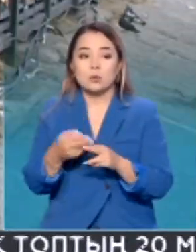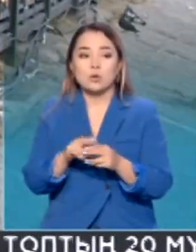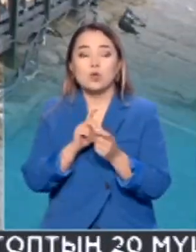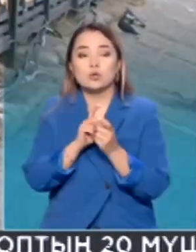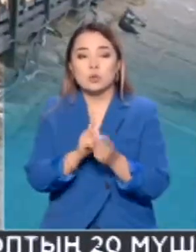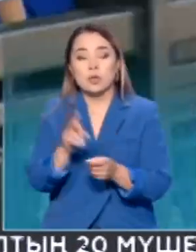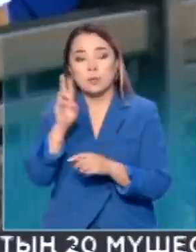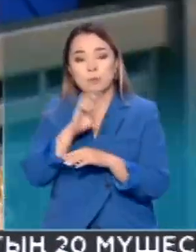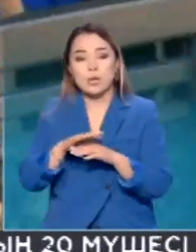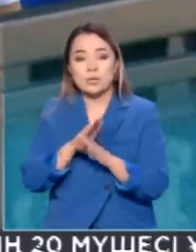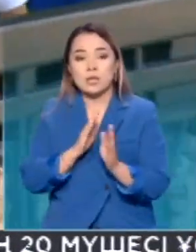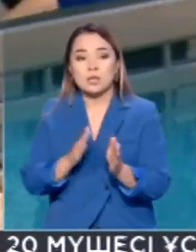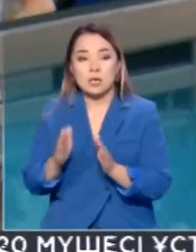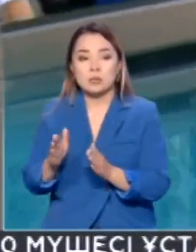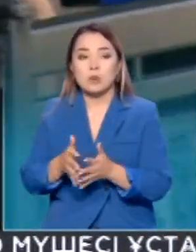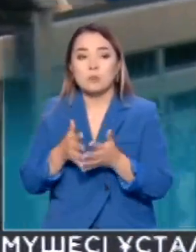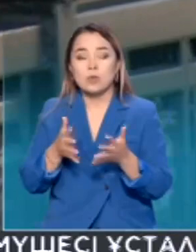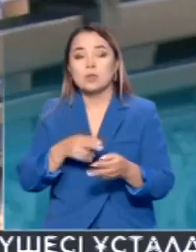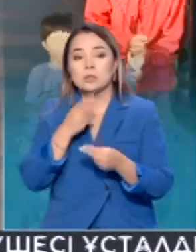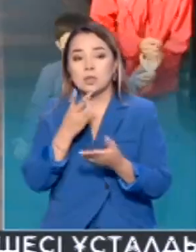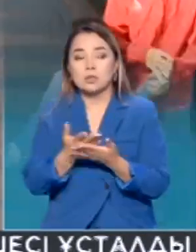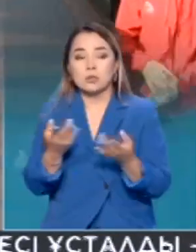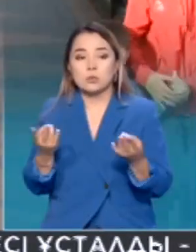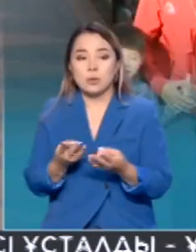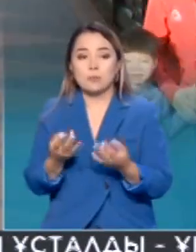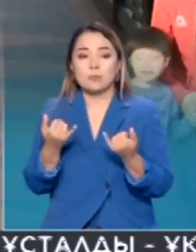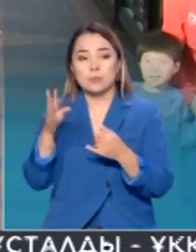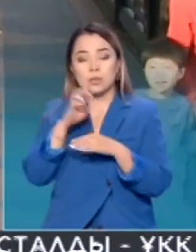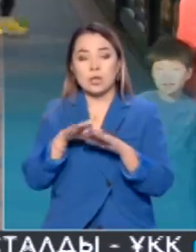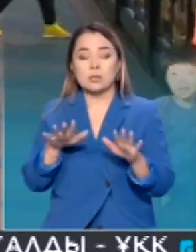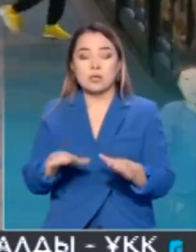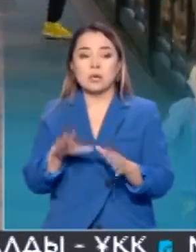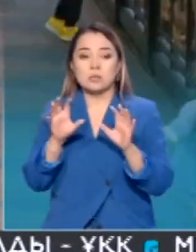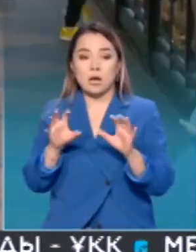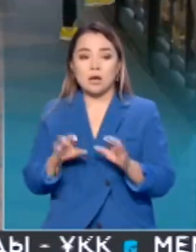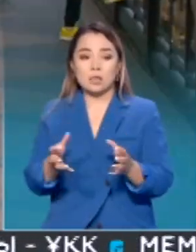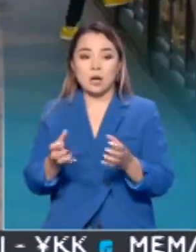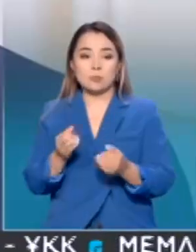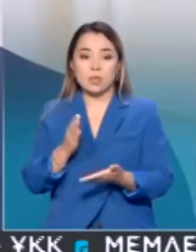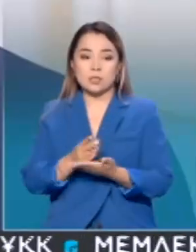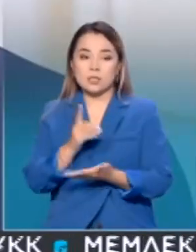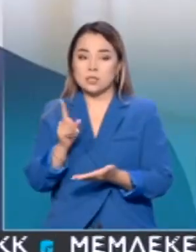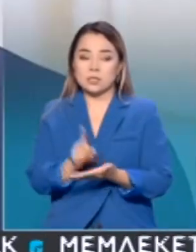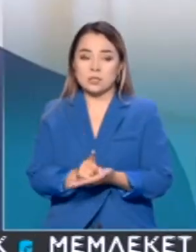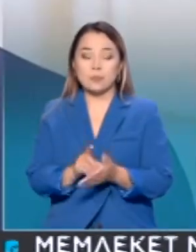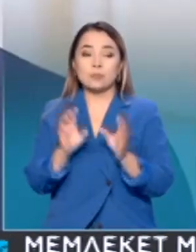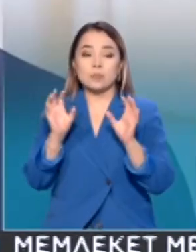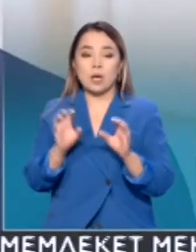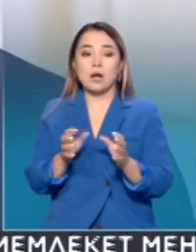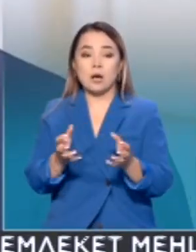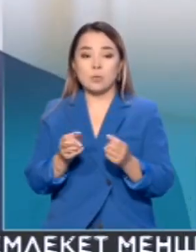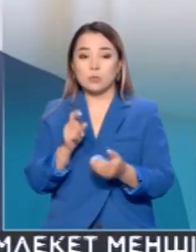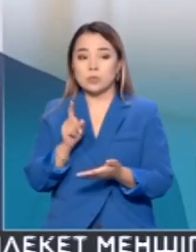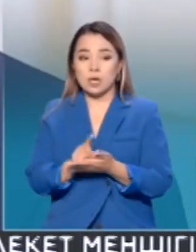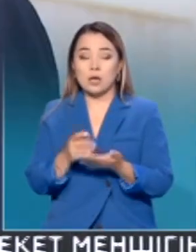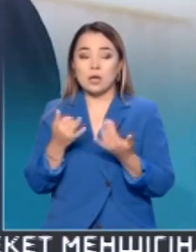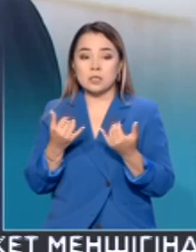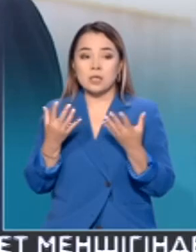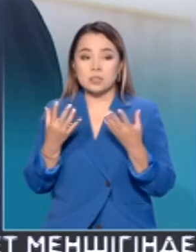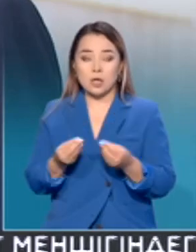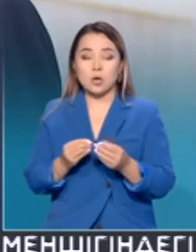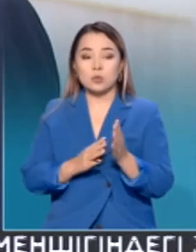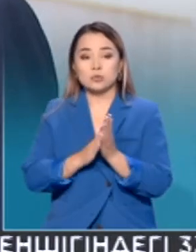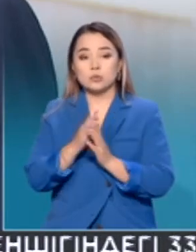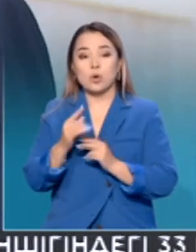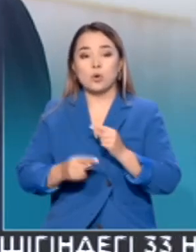күресте мемлекеттік реттеу аса қажет. Сондықтан елімізде тиісті заң қабылданды. Мұндай заңнаманың қабылдануы қазіргі таңда